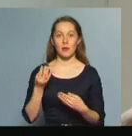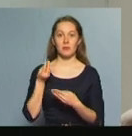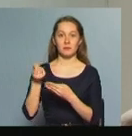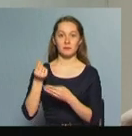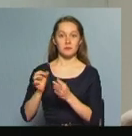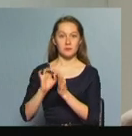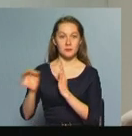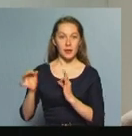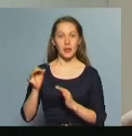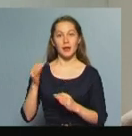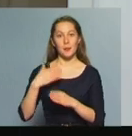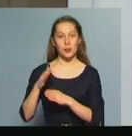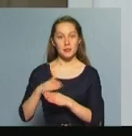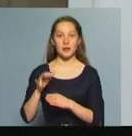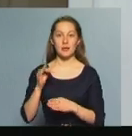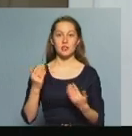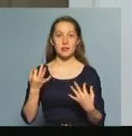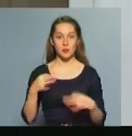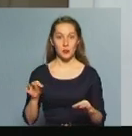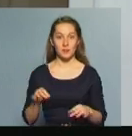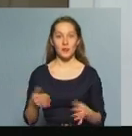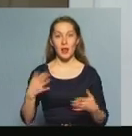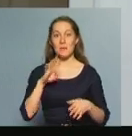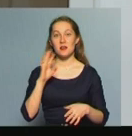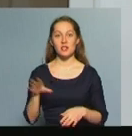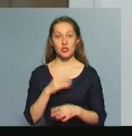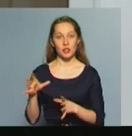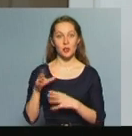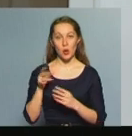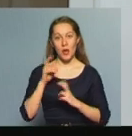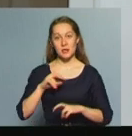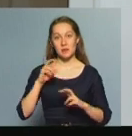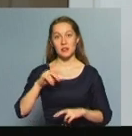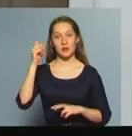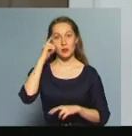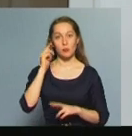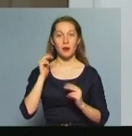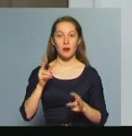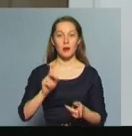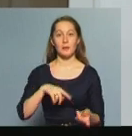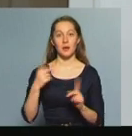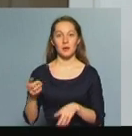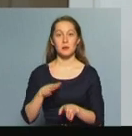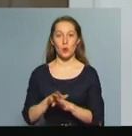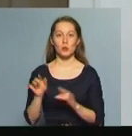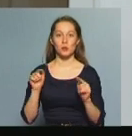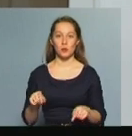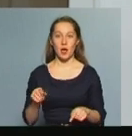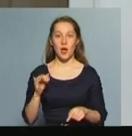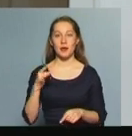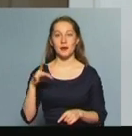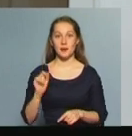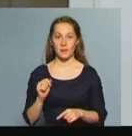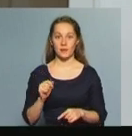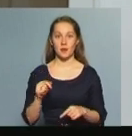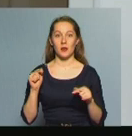я свободный от этого человека. Мы с женой как бы рассматривали этот вариант, то, что переехать полностью сюда, в поселок ИГРУ. Тут